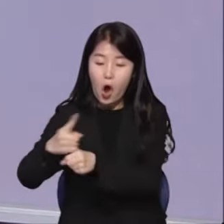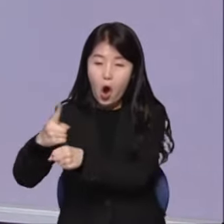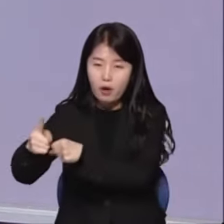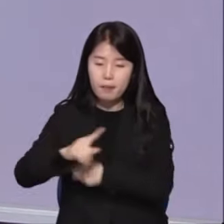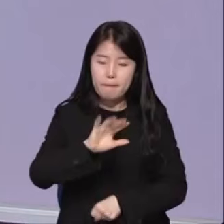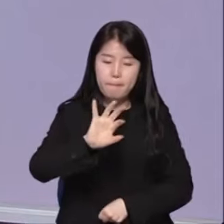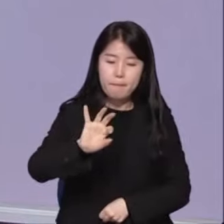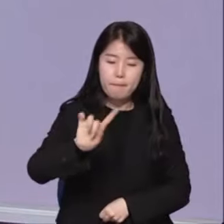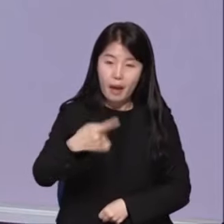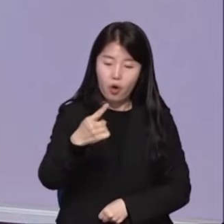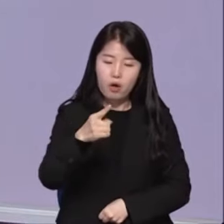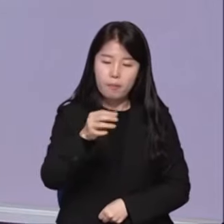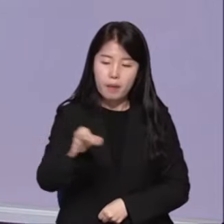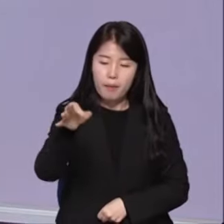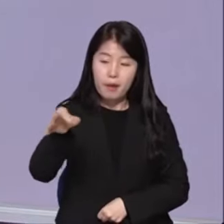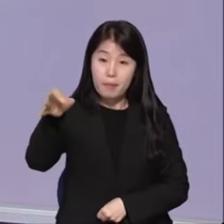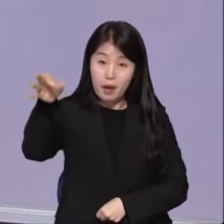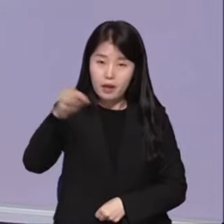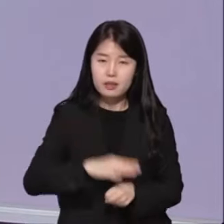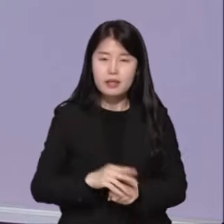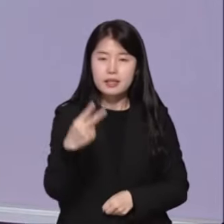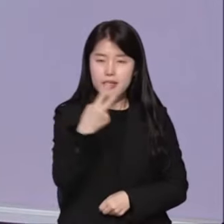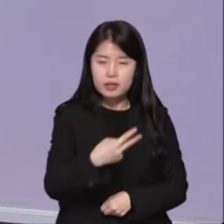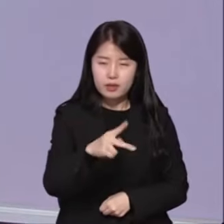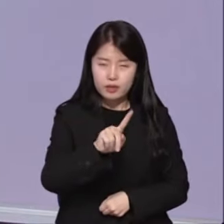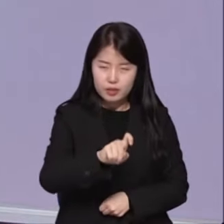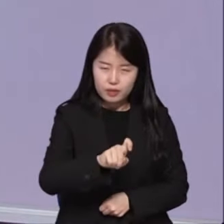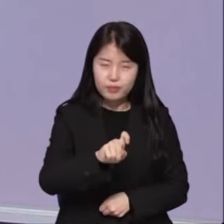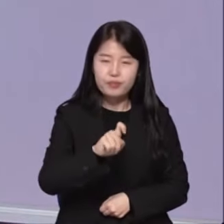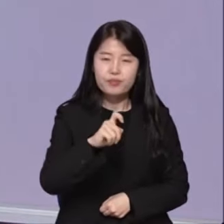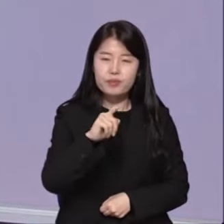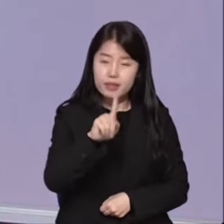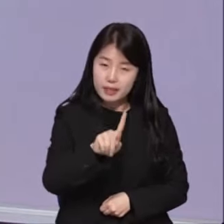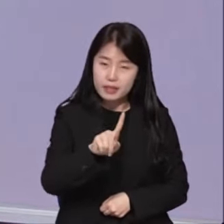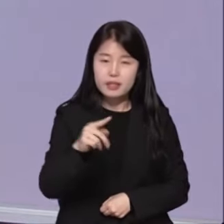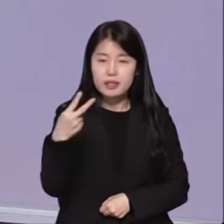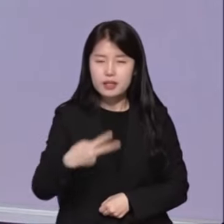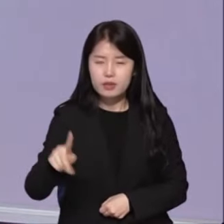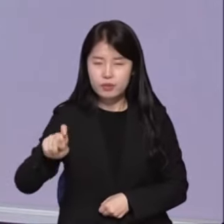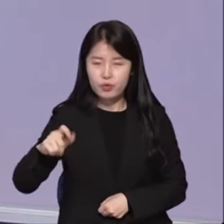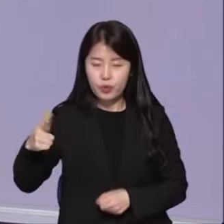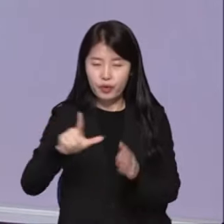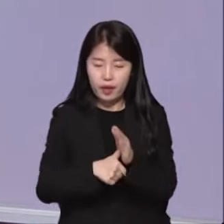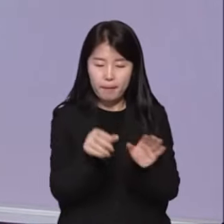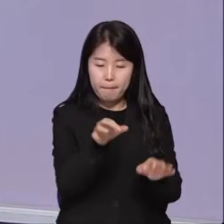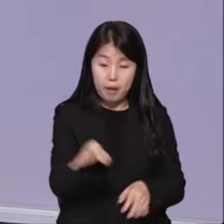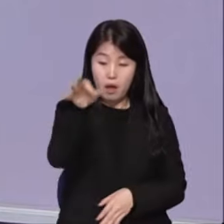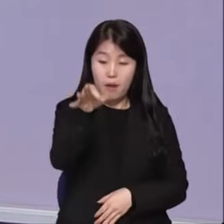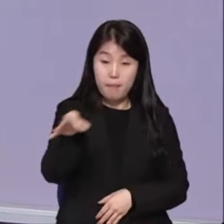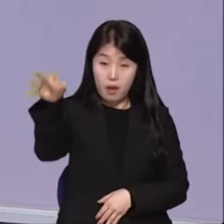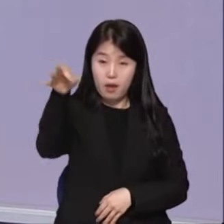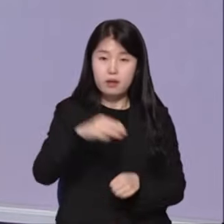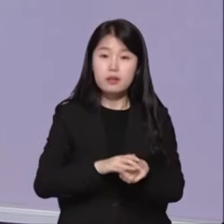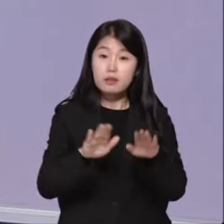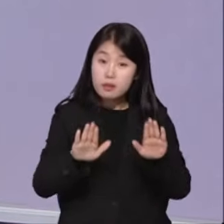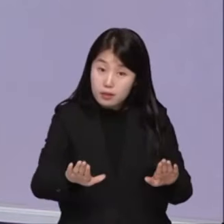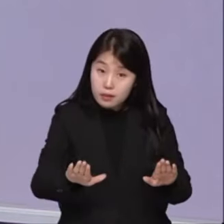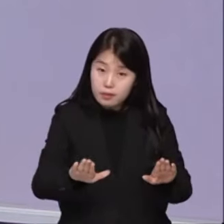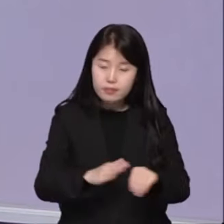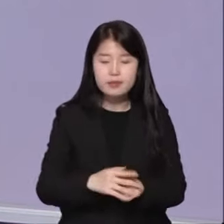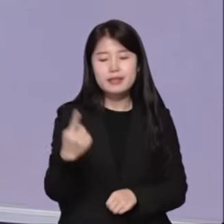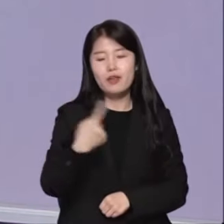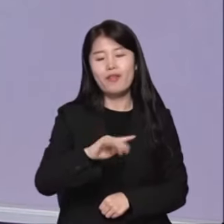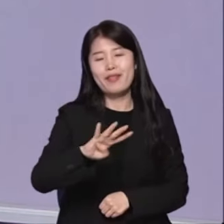오르다가 2011년과 16년 두 차례의 추가 인상 과정을 거쳤고 이후 현재와 같은 1,400원의